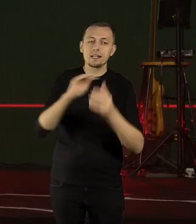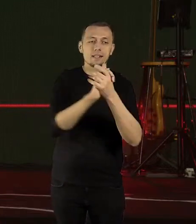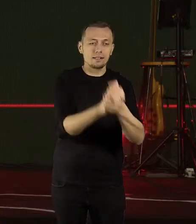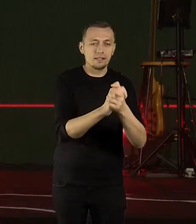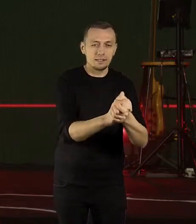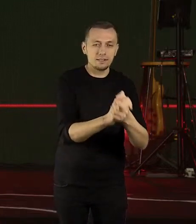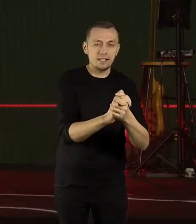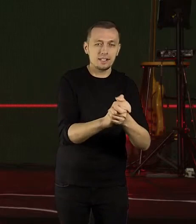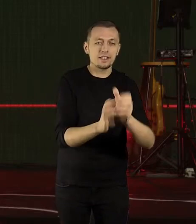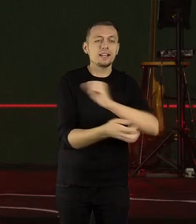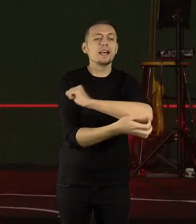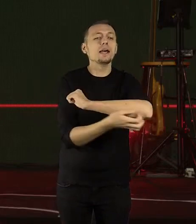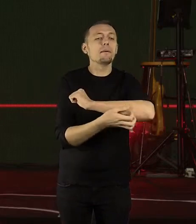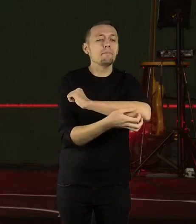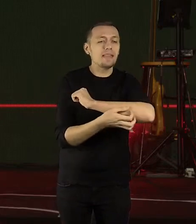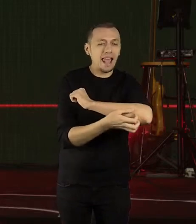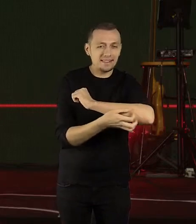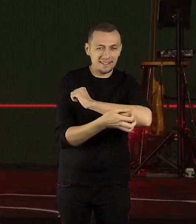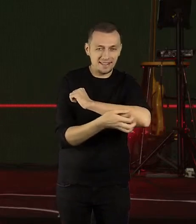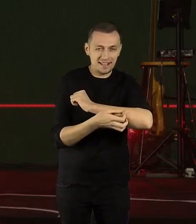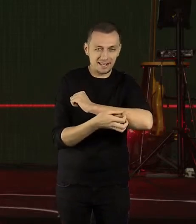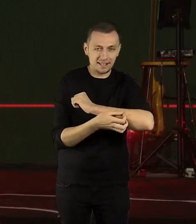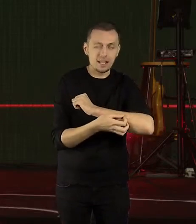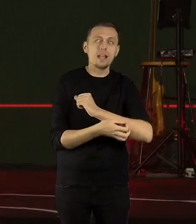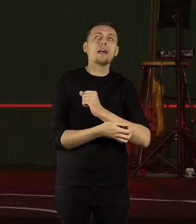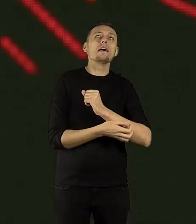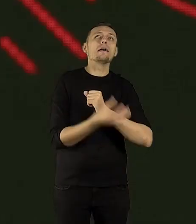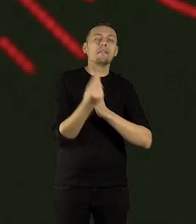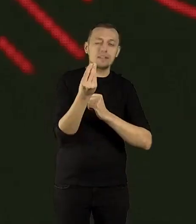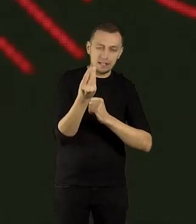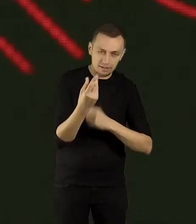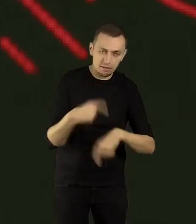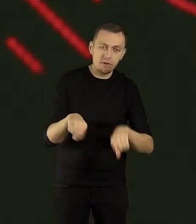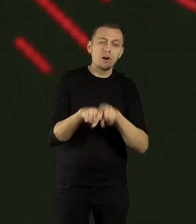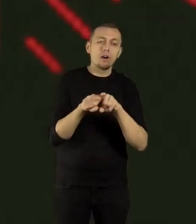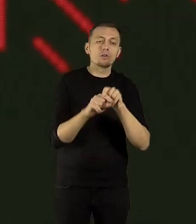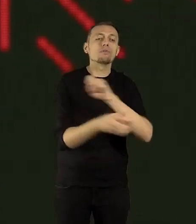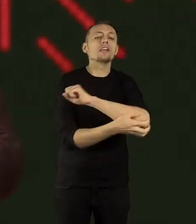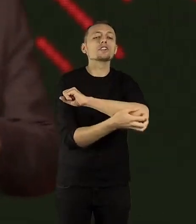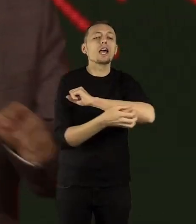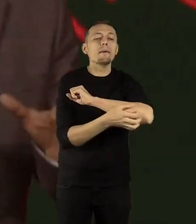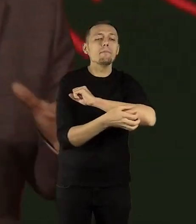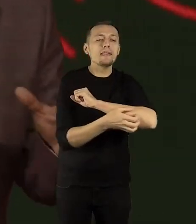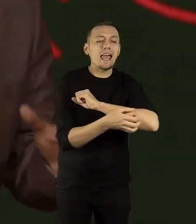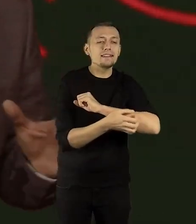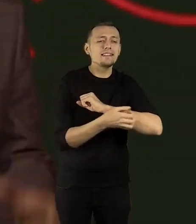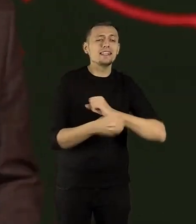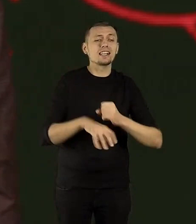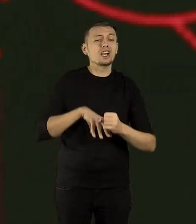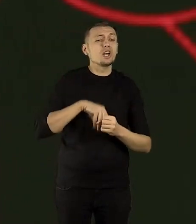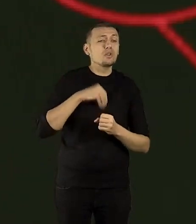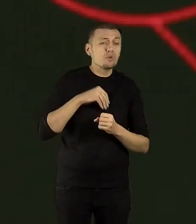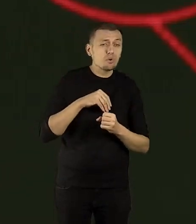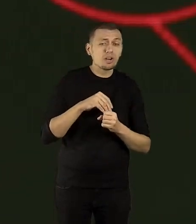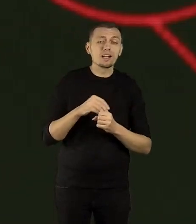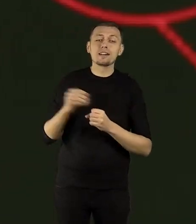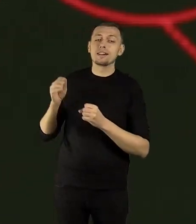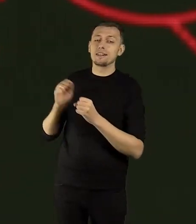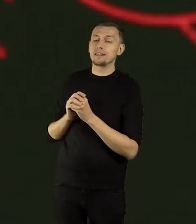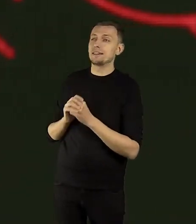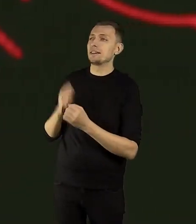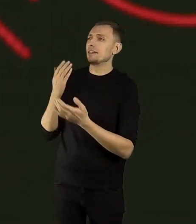zarówno materialnie, jak i tych, którzy są ubodzy duchem. Jest po ich stronie, ponieważ nikt inny po ich stronie nie